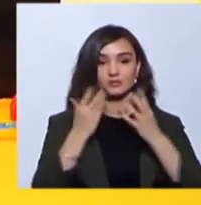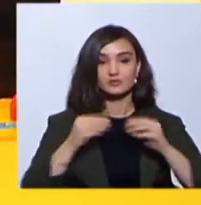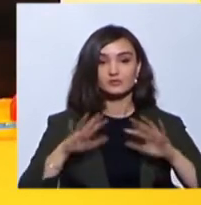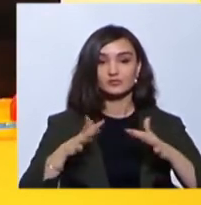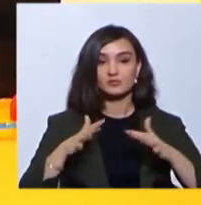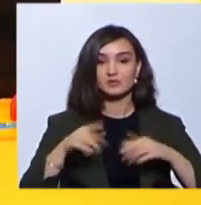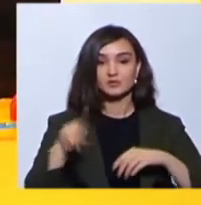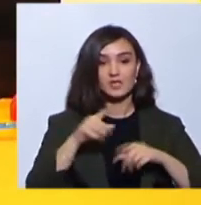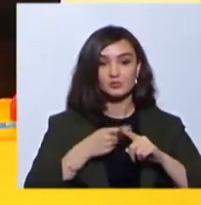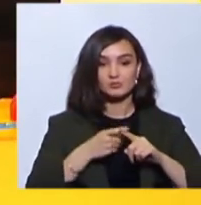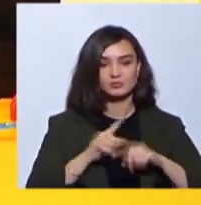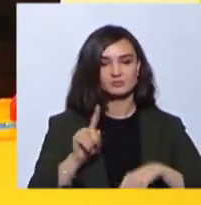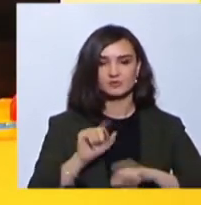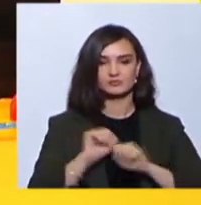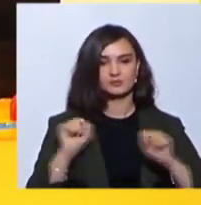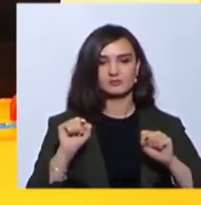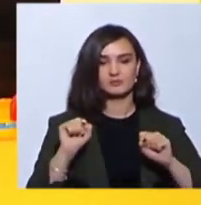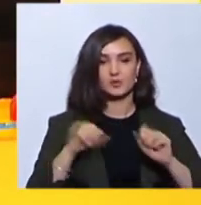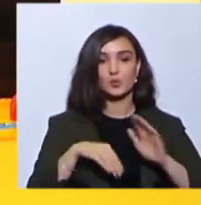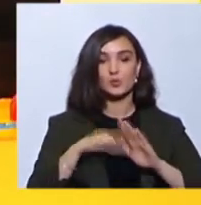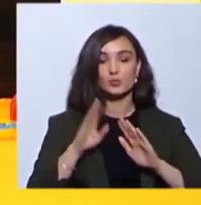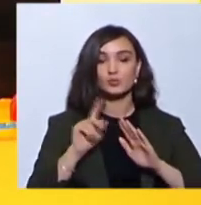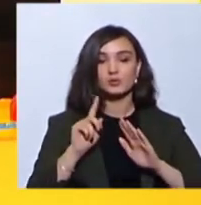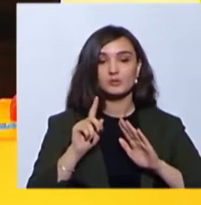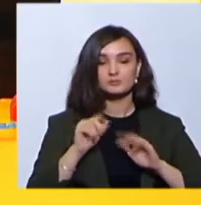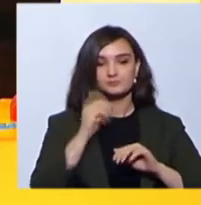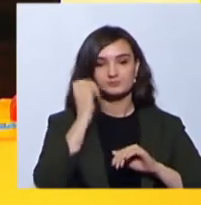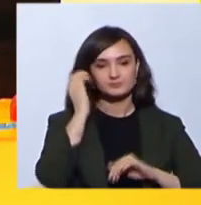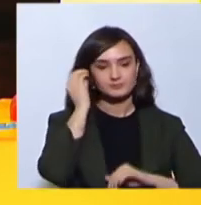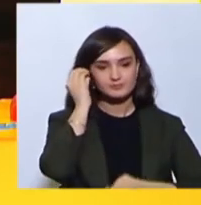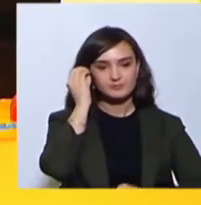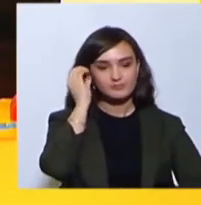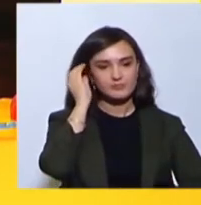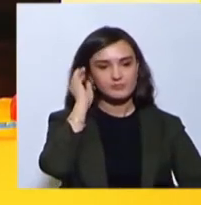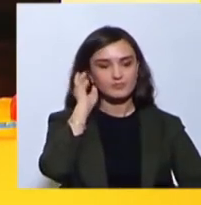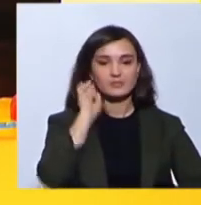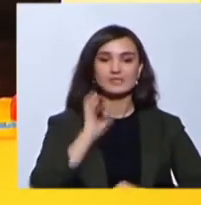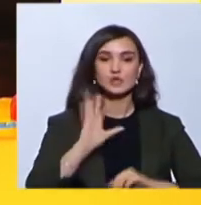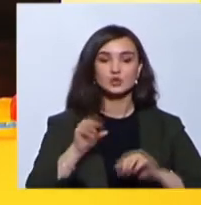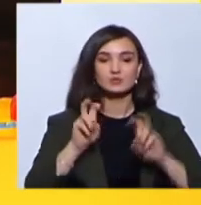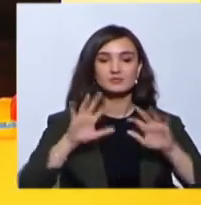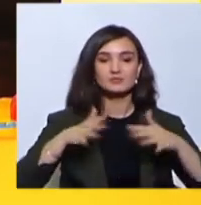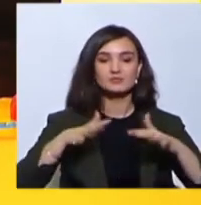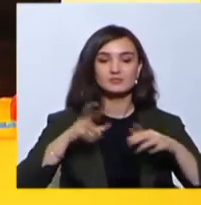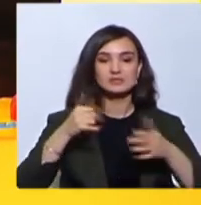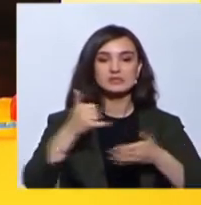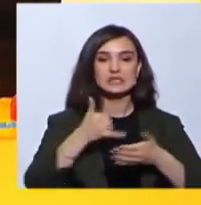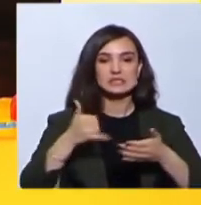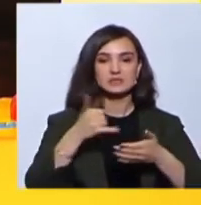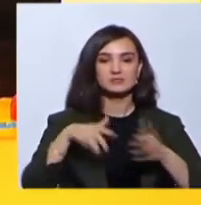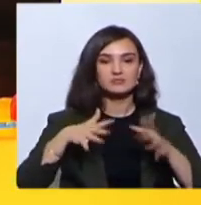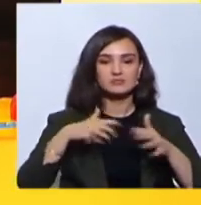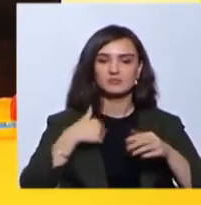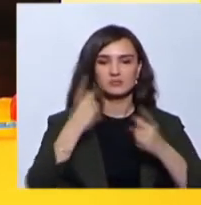შემწვარი კარტოფილი? რასაკვირველია არა. უფრო მეტიც, მე ზოგადად მდუღარე ზეთში მომზადებული პროდუქტებისაგან